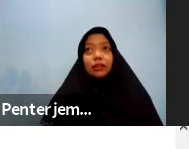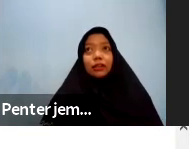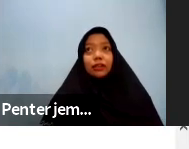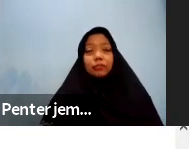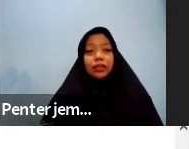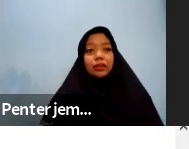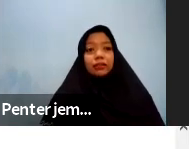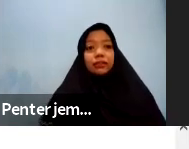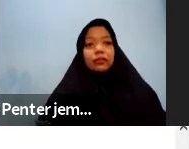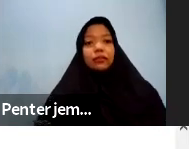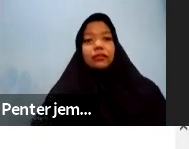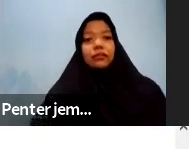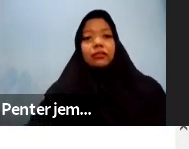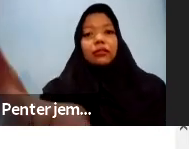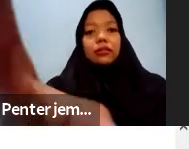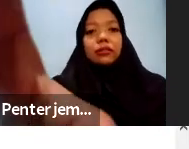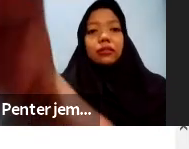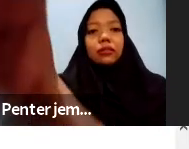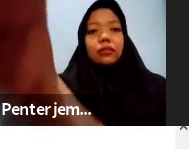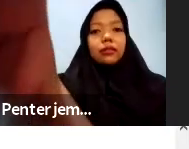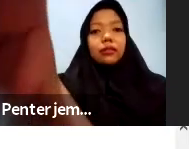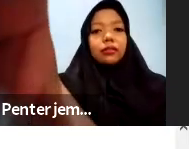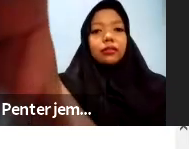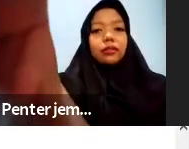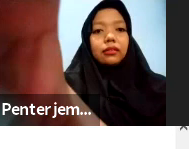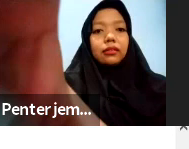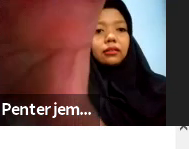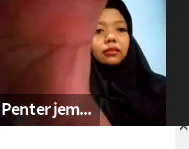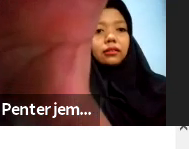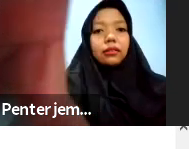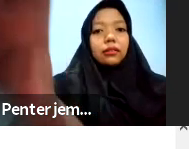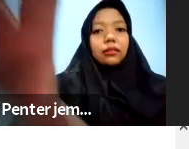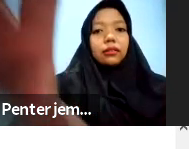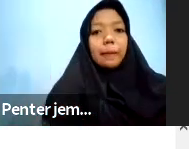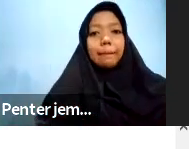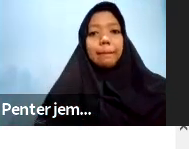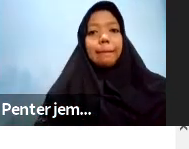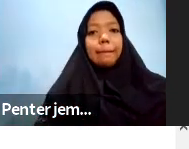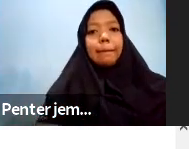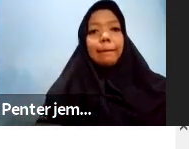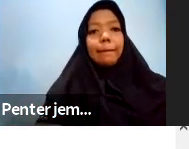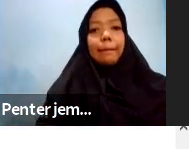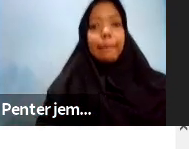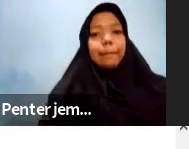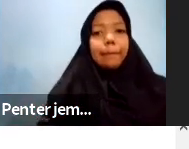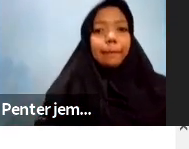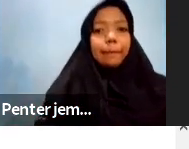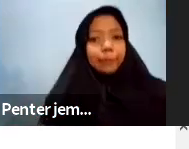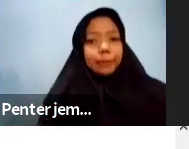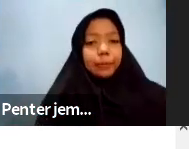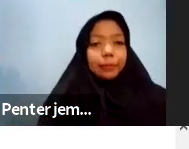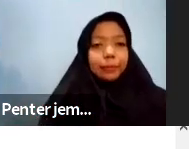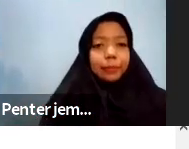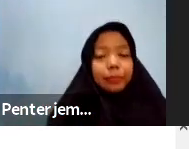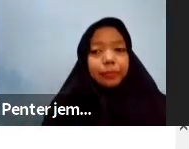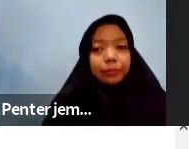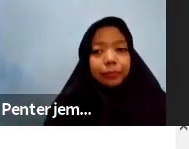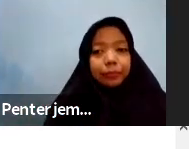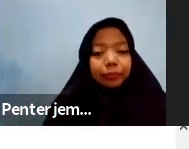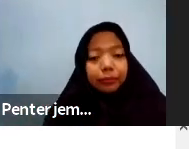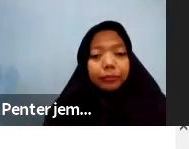anak-anak yang pintar pagi itu Navy dan Rosyid bermain di halaman